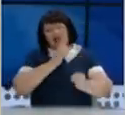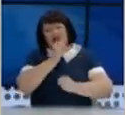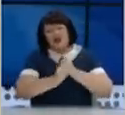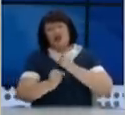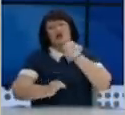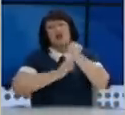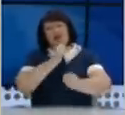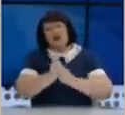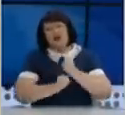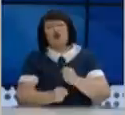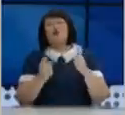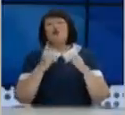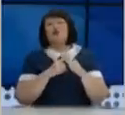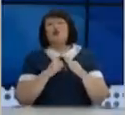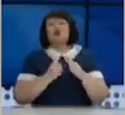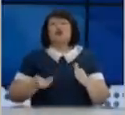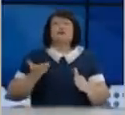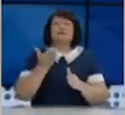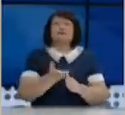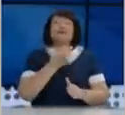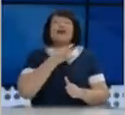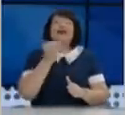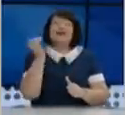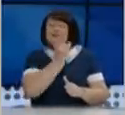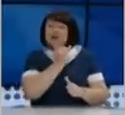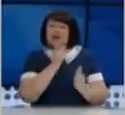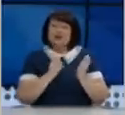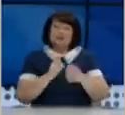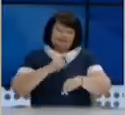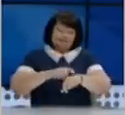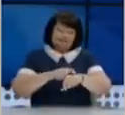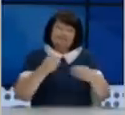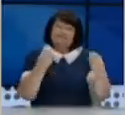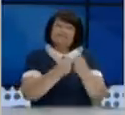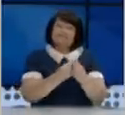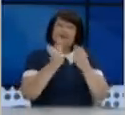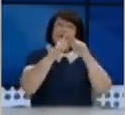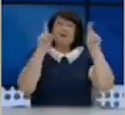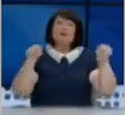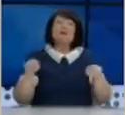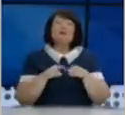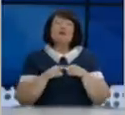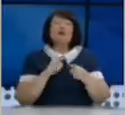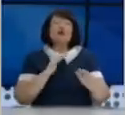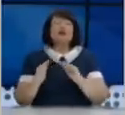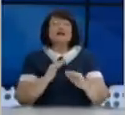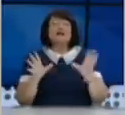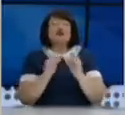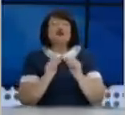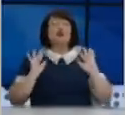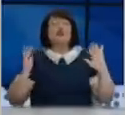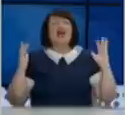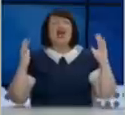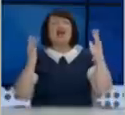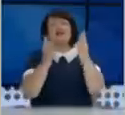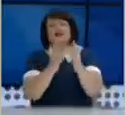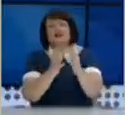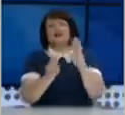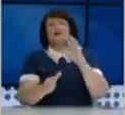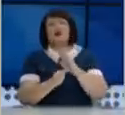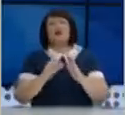καλοκαίρι. Πρώτον, είναι επίγον να επικαιροποιηθεί το πλαίσιο προστασίας των δασών διότι το Προεδρικό